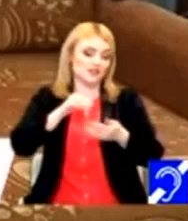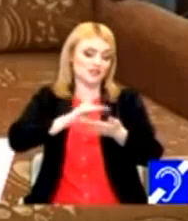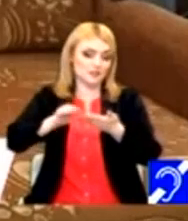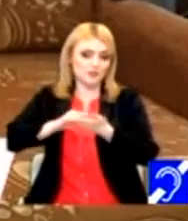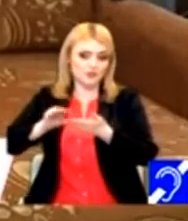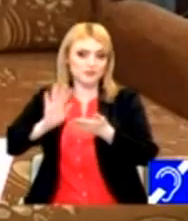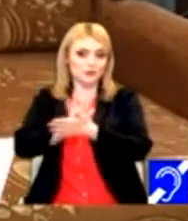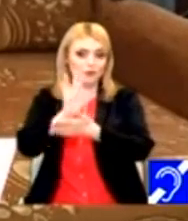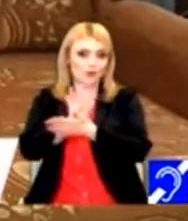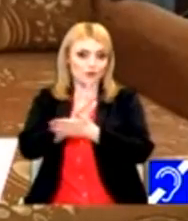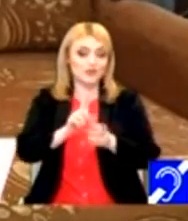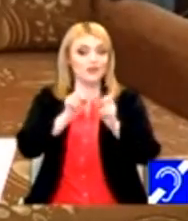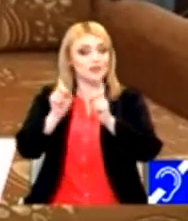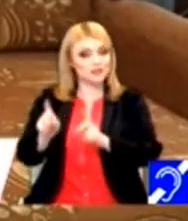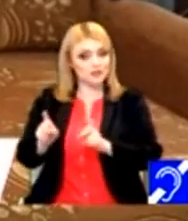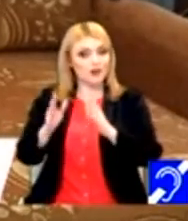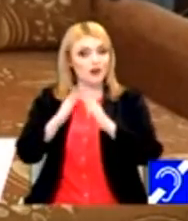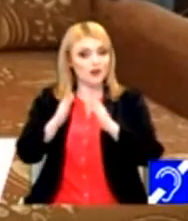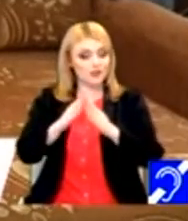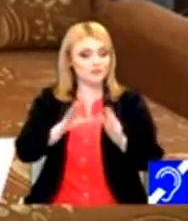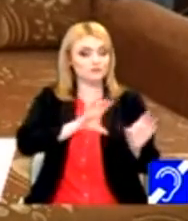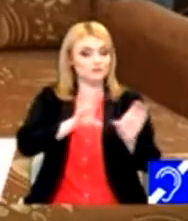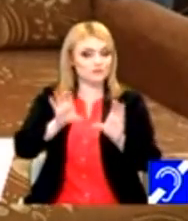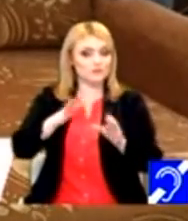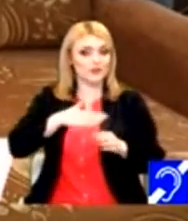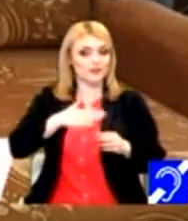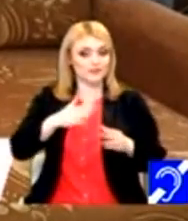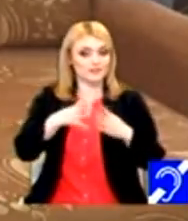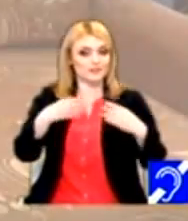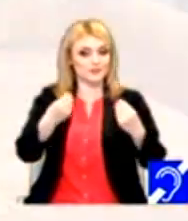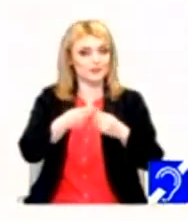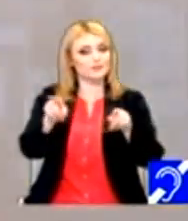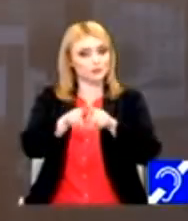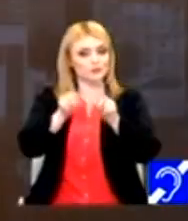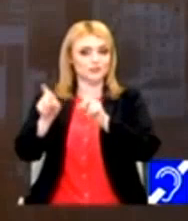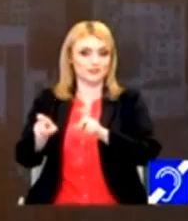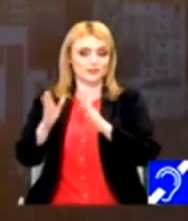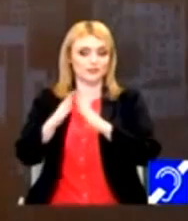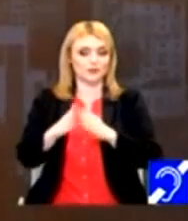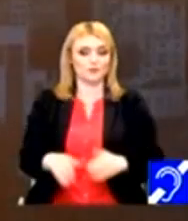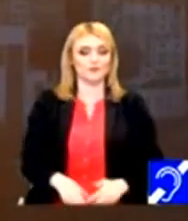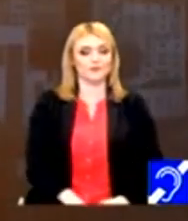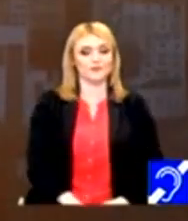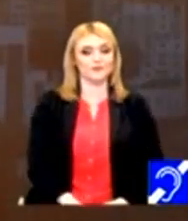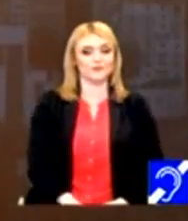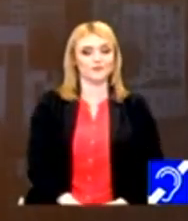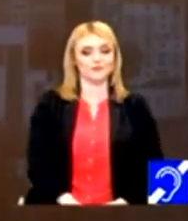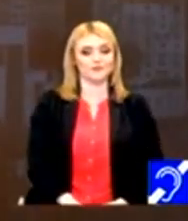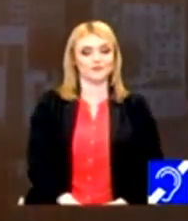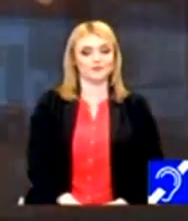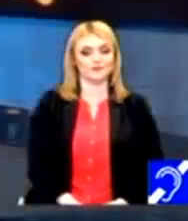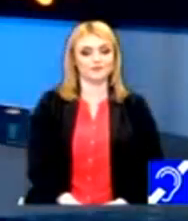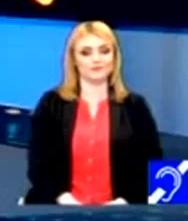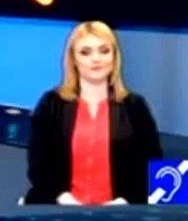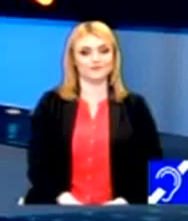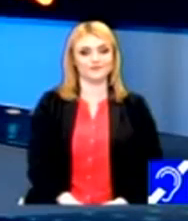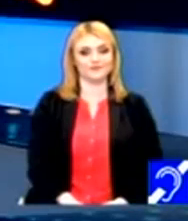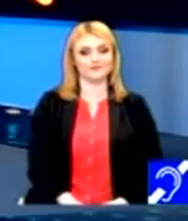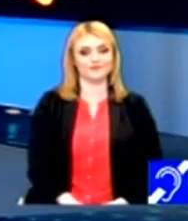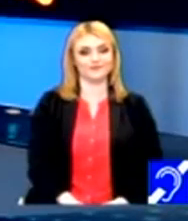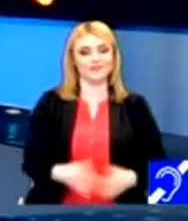pe 15 aprilie în Republica Moldova urmează să ajungă încă 200.000 de viziere de protecție din China. Aproape 320